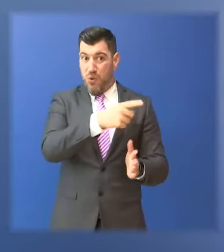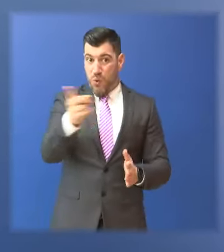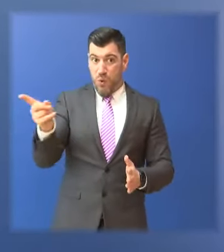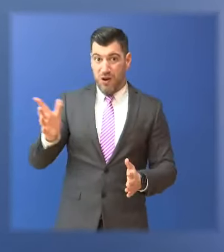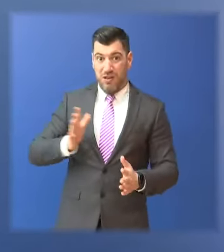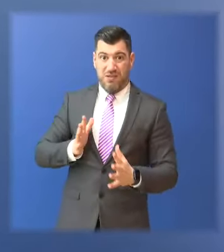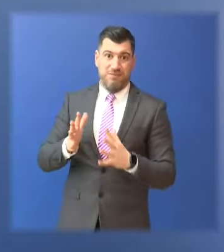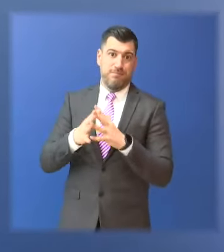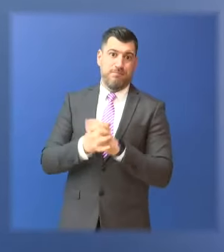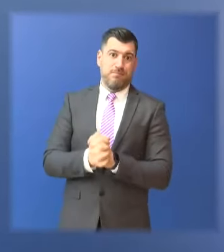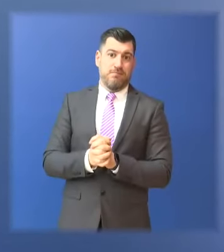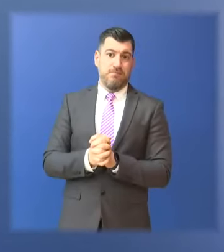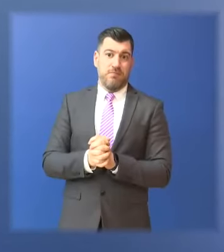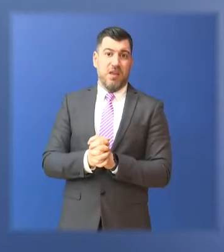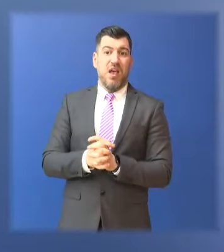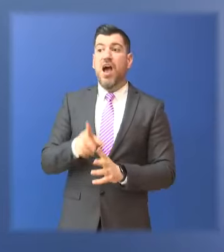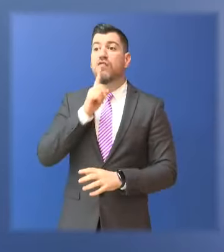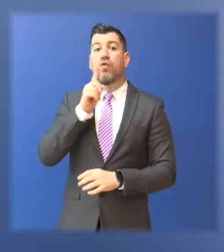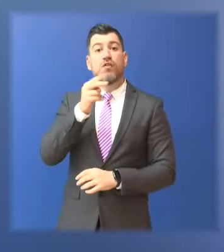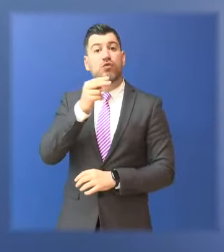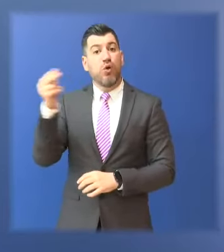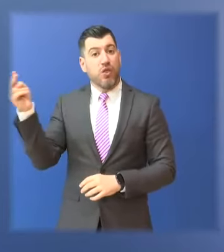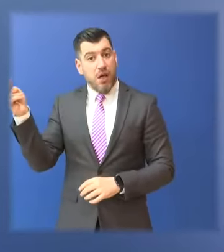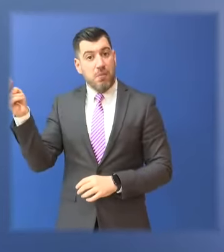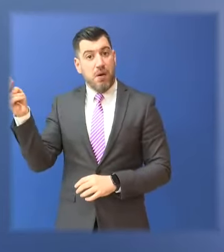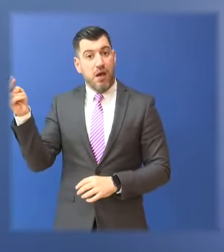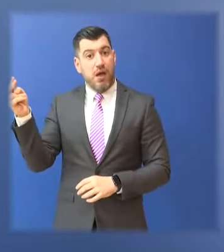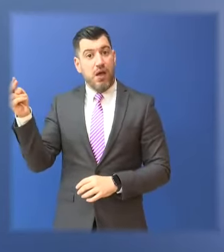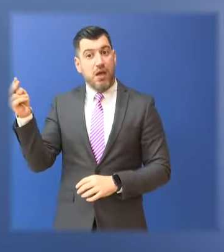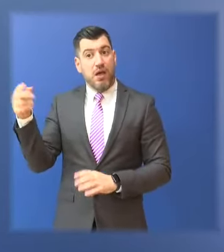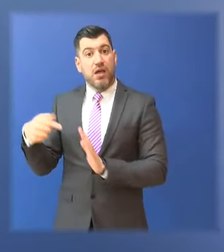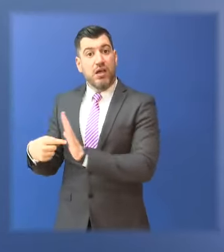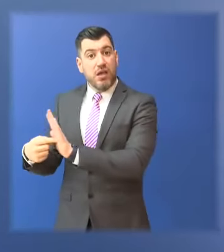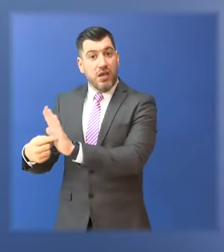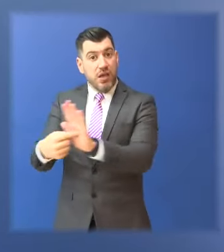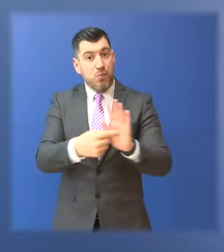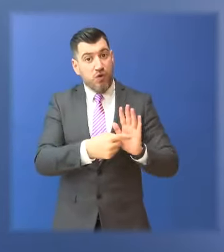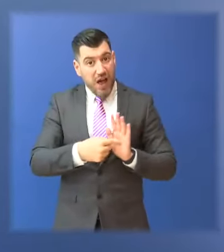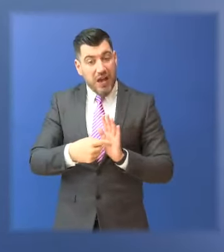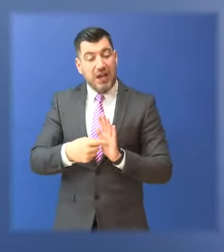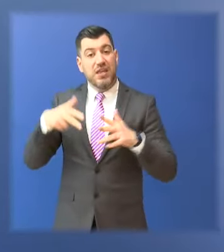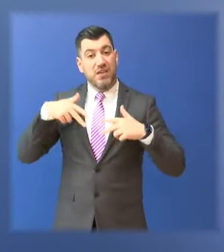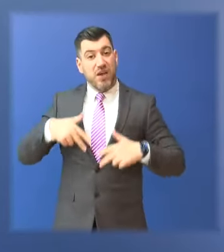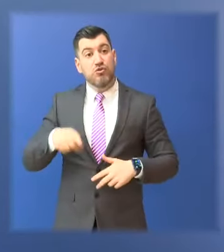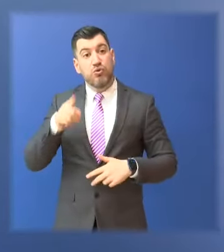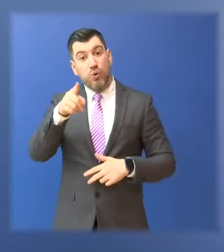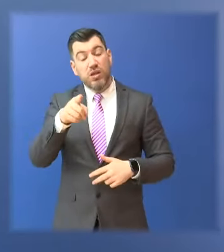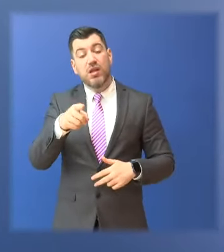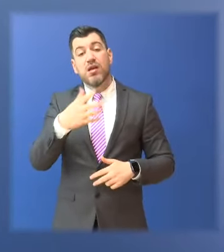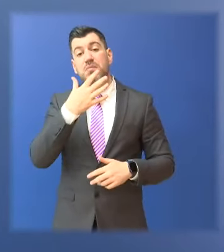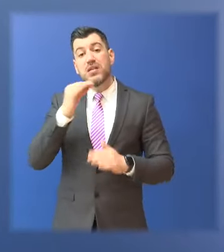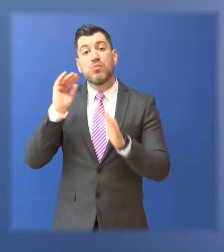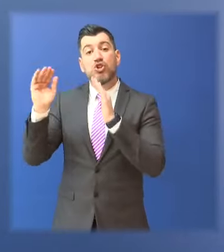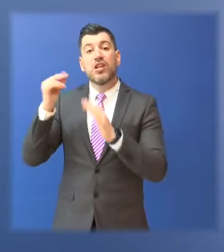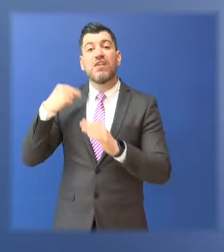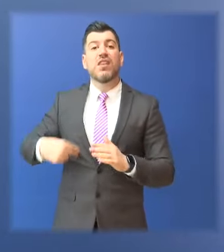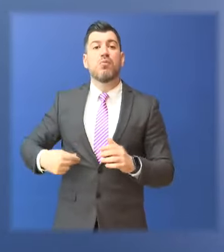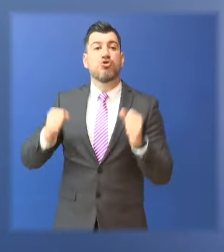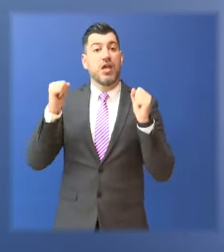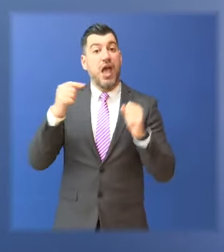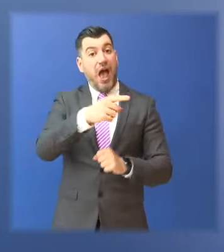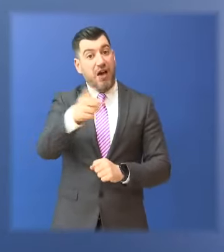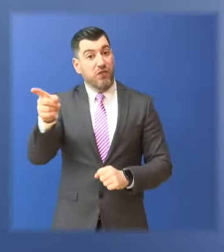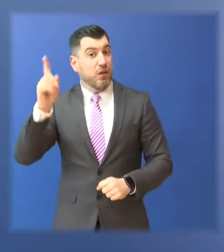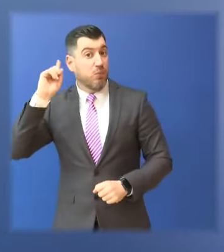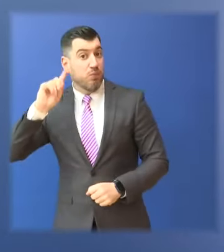κυβέρνησης, όταν ένα θέμα το οποίο είχε αναχθεί ως μείζον για τη δημόσια υγεία, μετά από λίγο καιρό, πλέον αυτοί που δεν συμμορφώθηκαν με αυτές